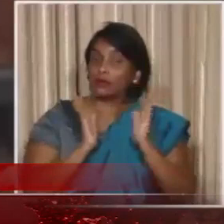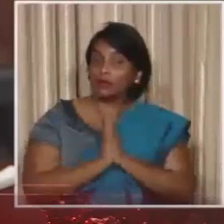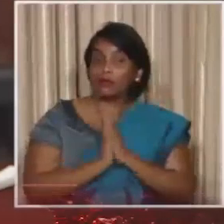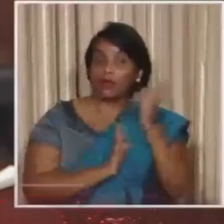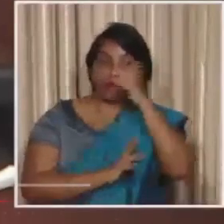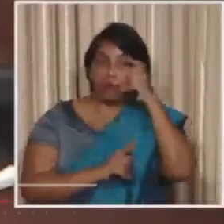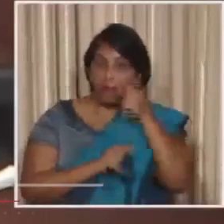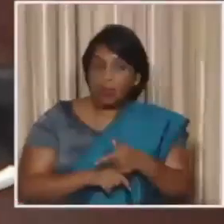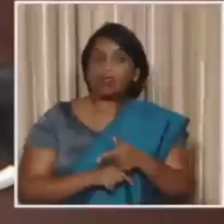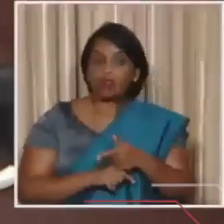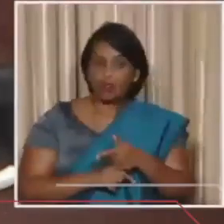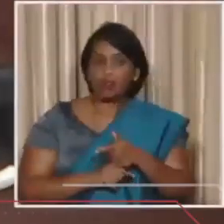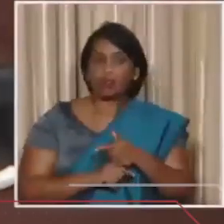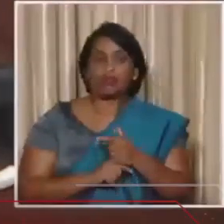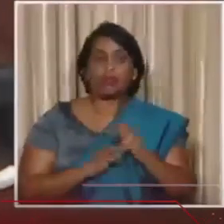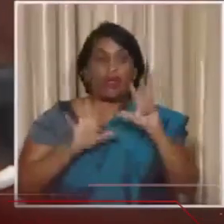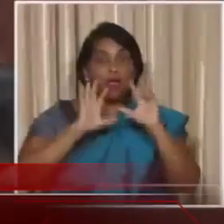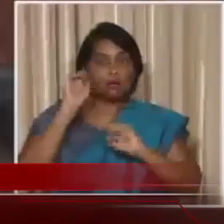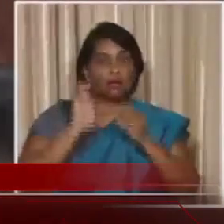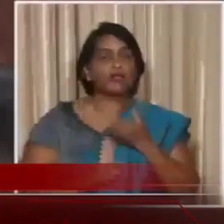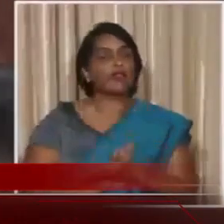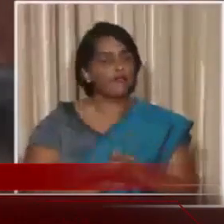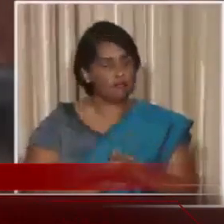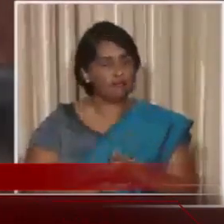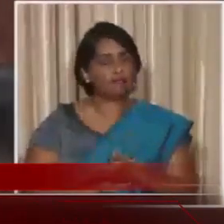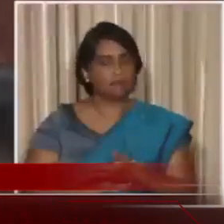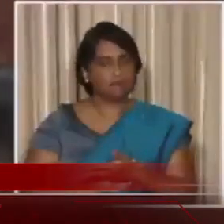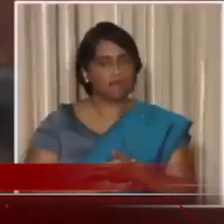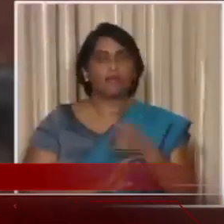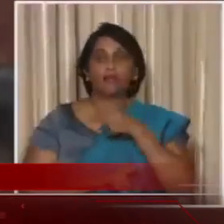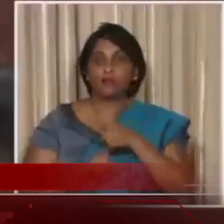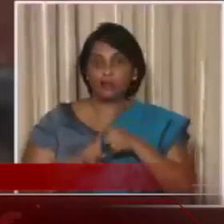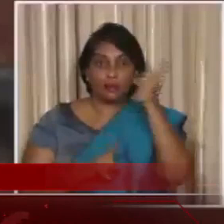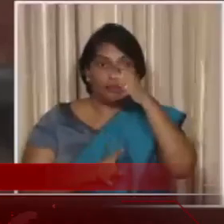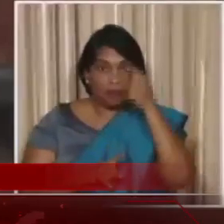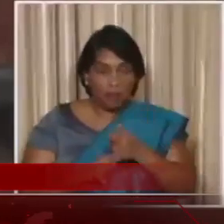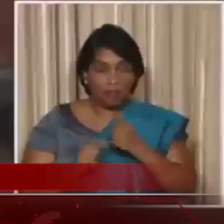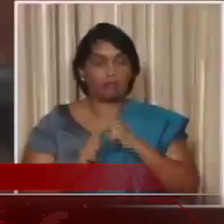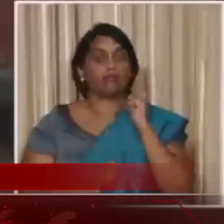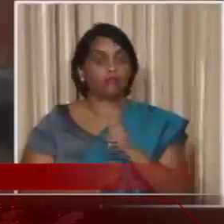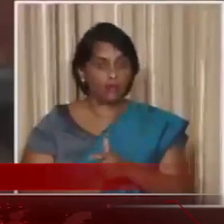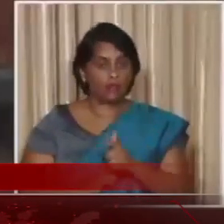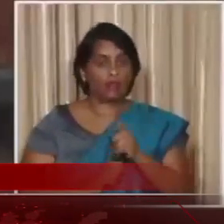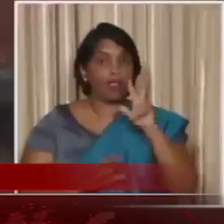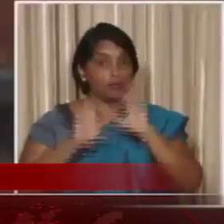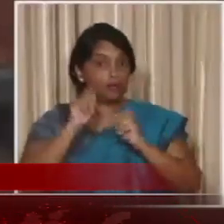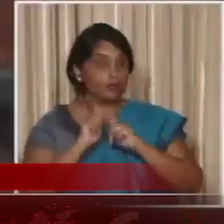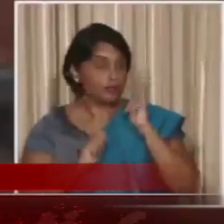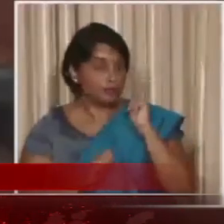වැටුපට ගෙවන්නේ. දල වැටුපතල 108 තියෙනවා. හරිද? එතකොට එයාගේ වැටුපට ගෙවනවා. එයා 108ට